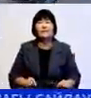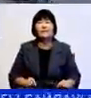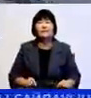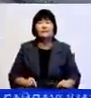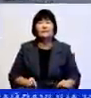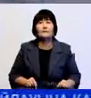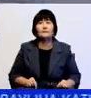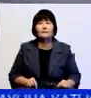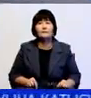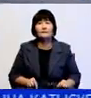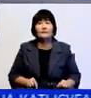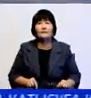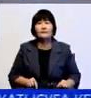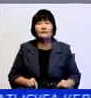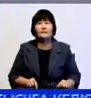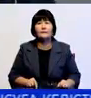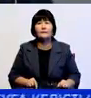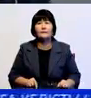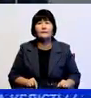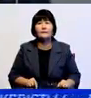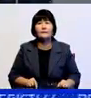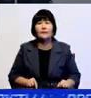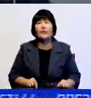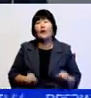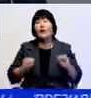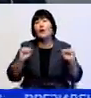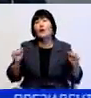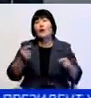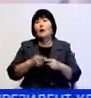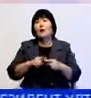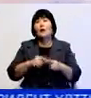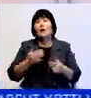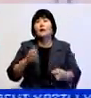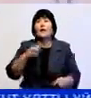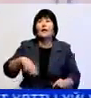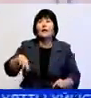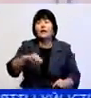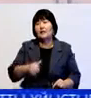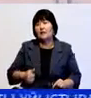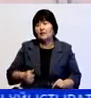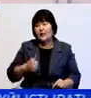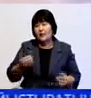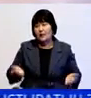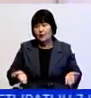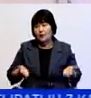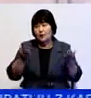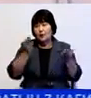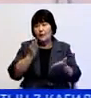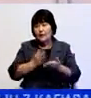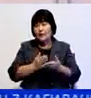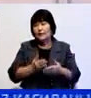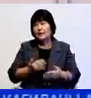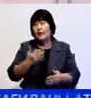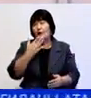чемпионатының жеңімпаздары мен жүлдегерлері қатарына көрініп келеді. Спорт ол әрине елдің мерейін үстеметін,